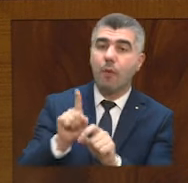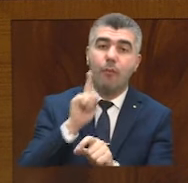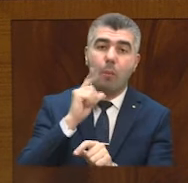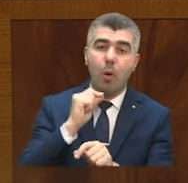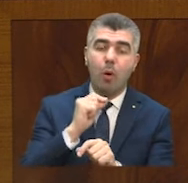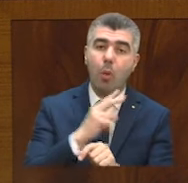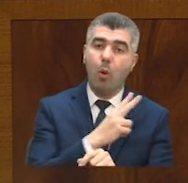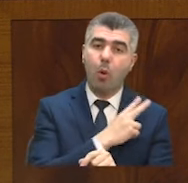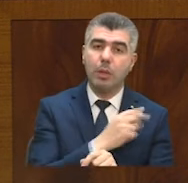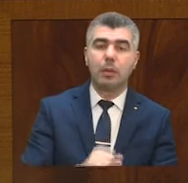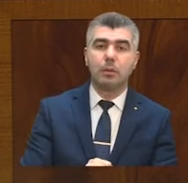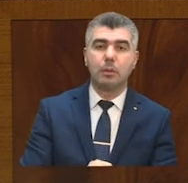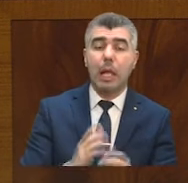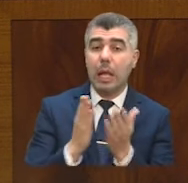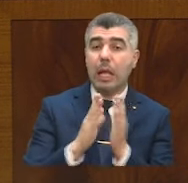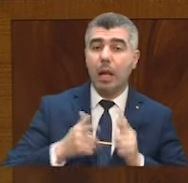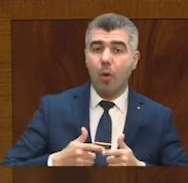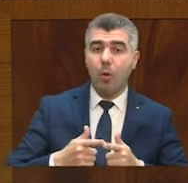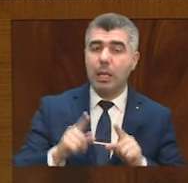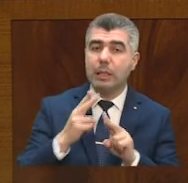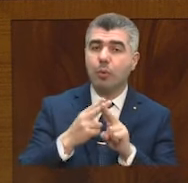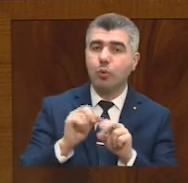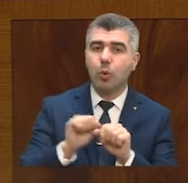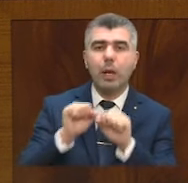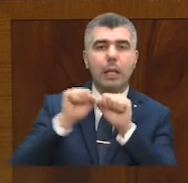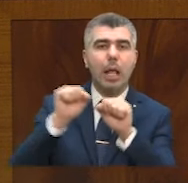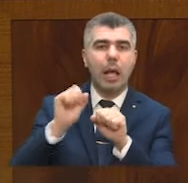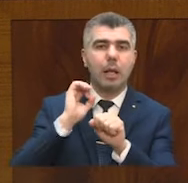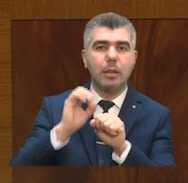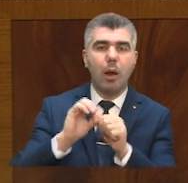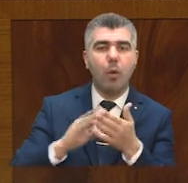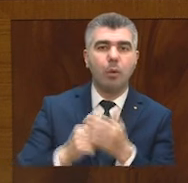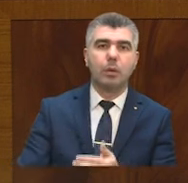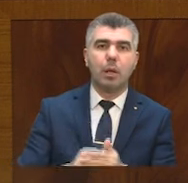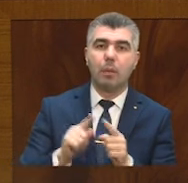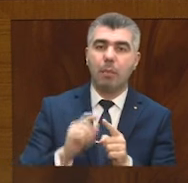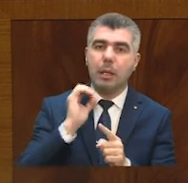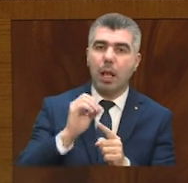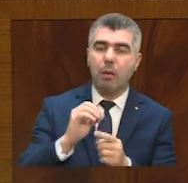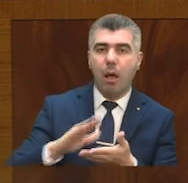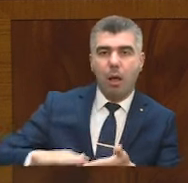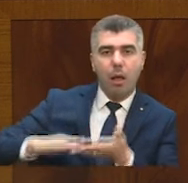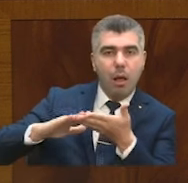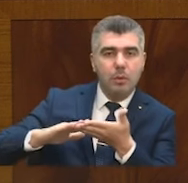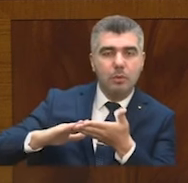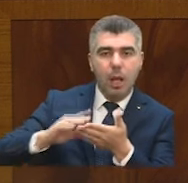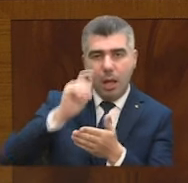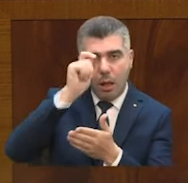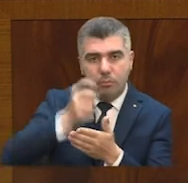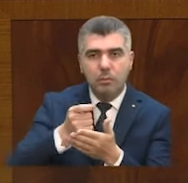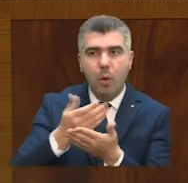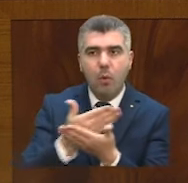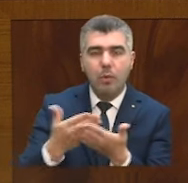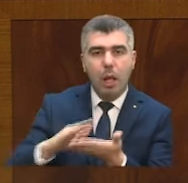التعليم التعليم الذي هو وظيفه نضاليه اهم شرط باش ينجح التعليم هو الكرامه هو التقدير والتحفيز